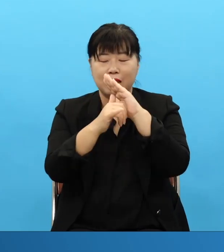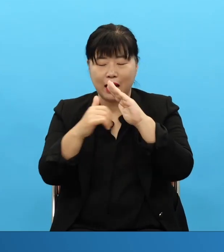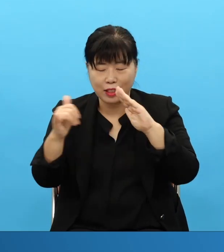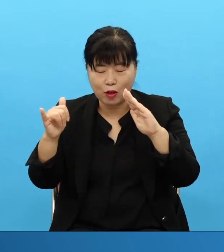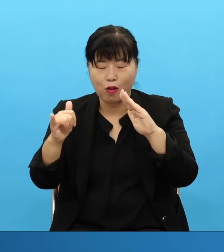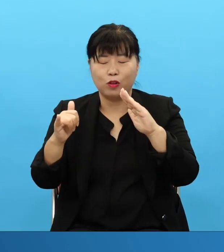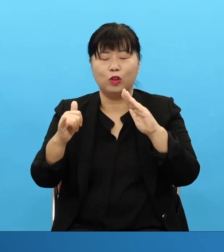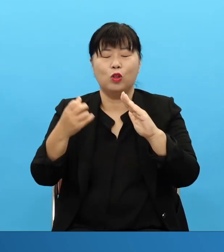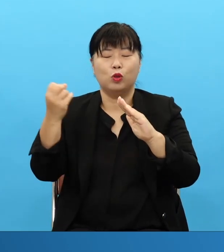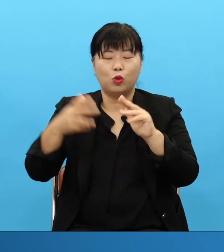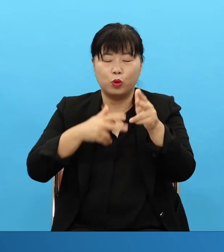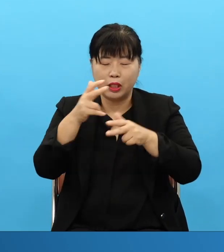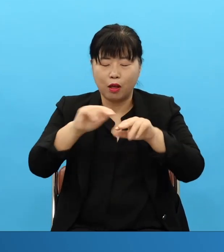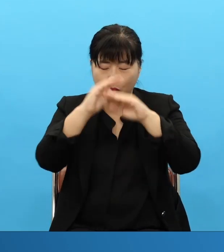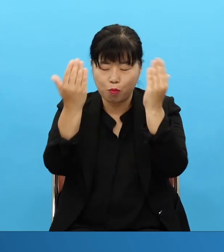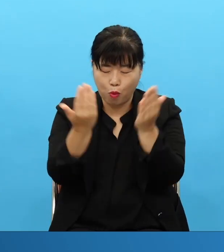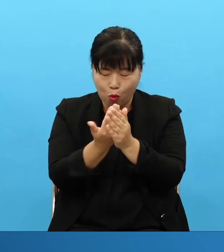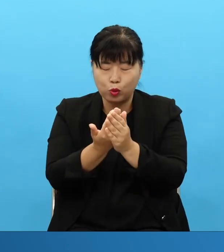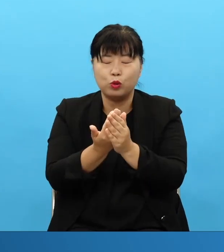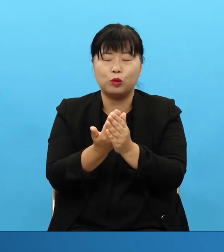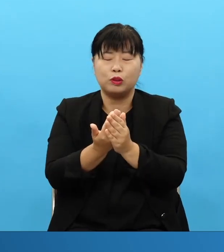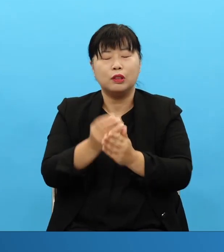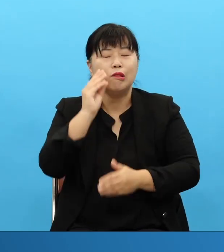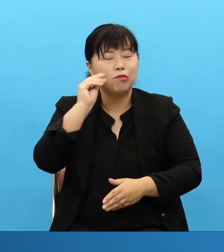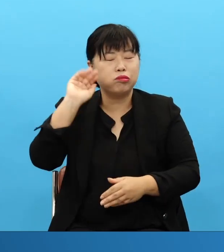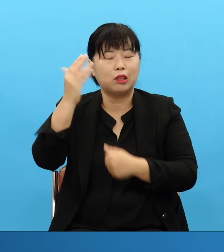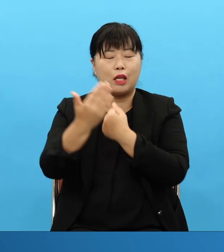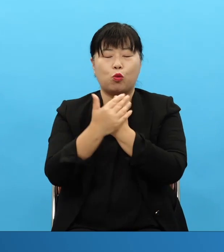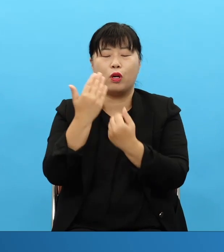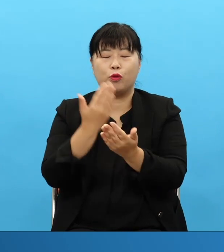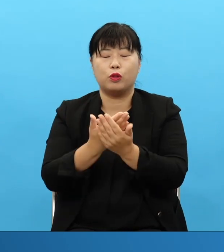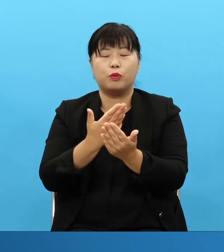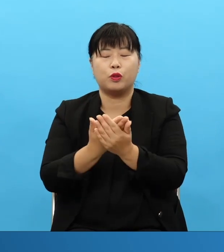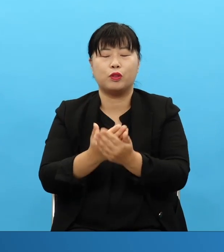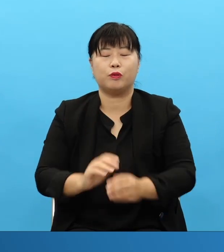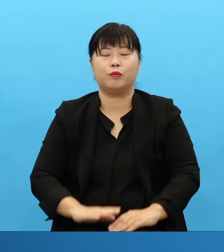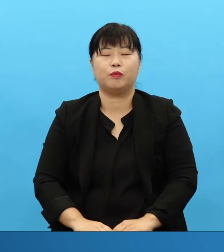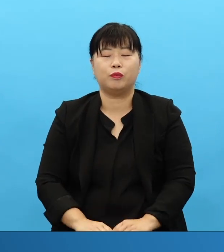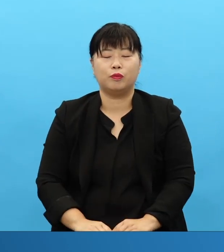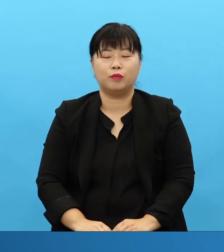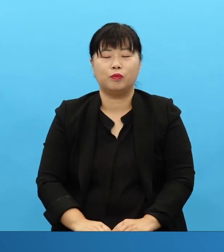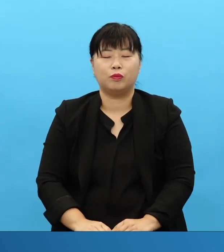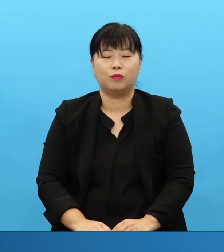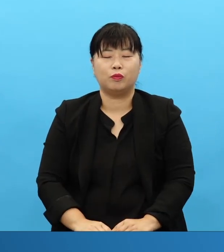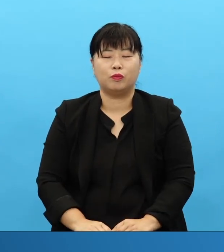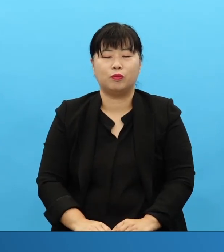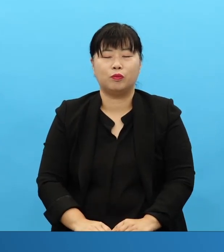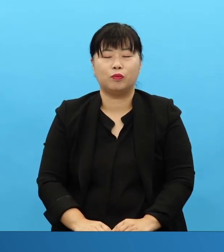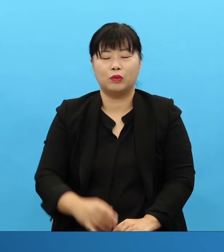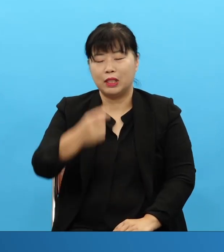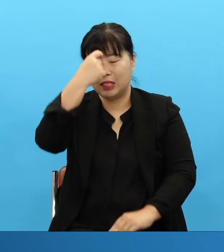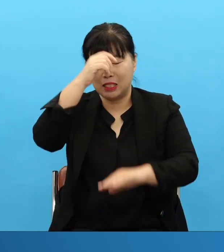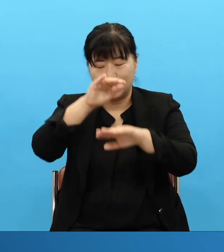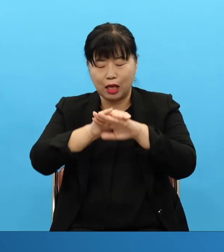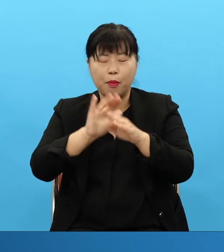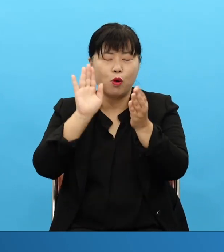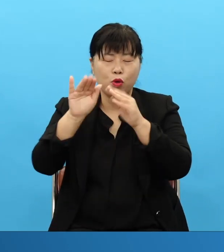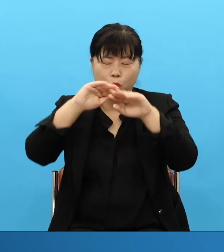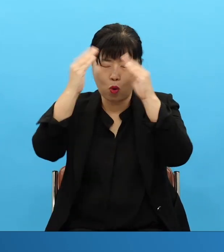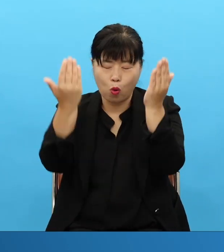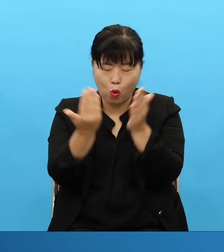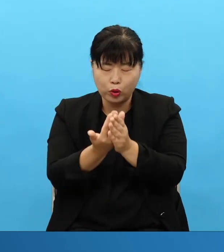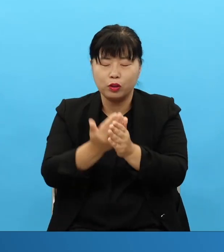27절을 이루어지게 하여 주옵소서. 이후에 모든 시간을 성령 하나님 은혜 속에 있게 하여 주시기를